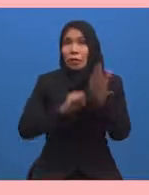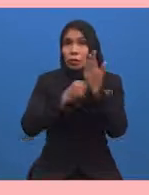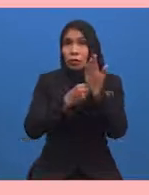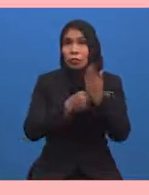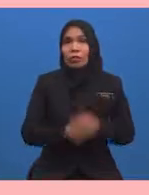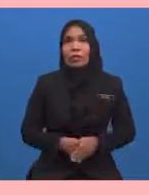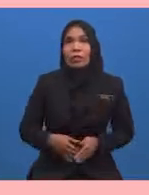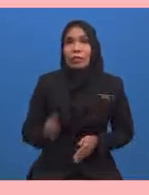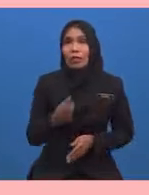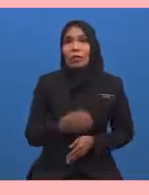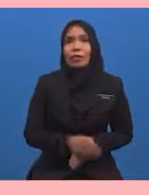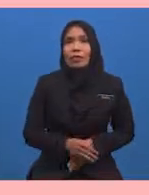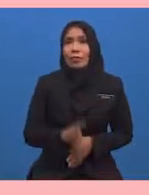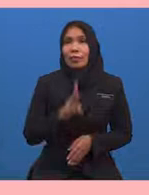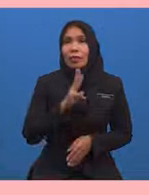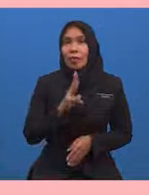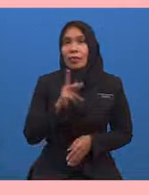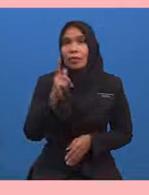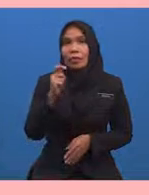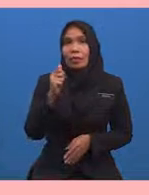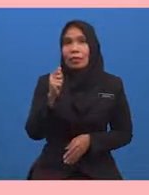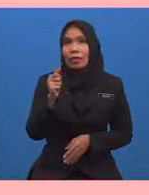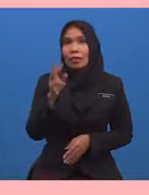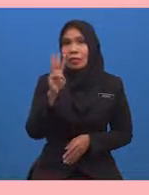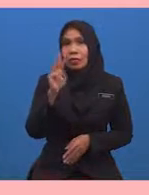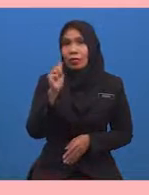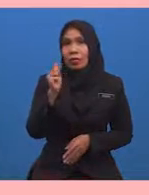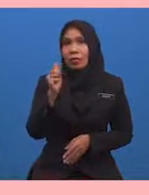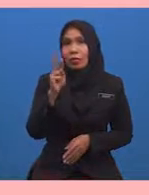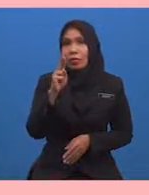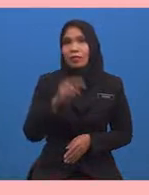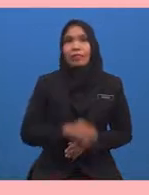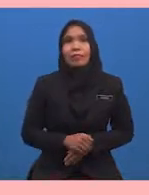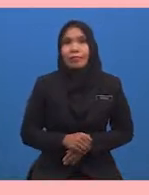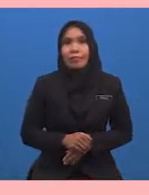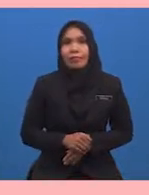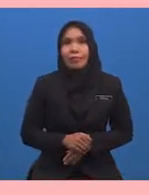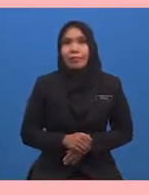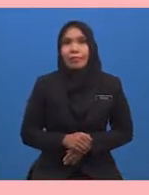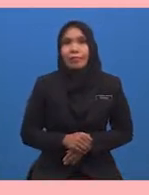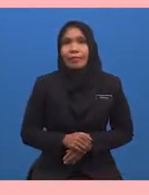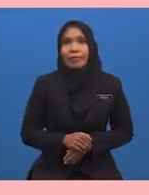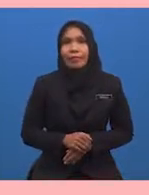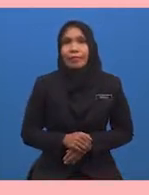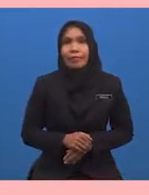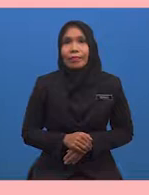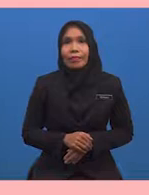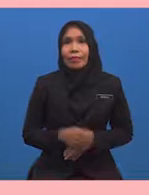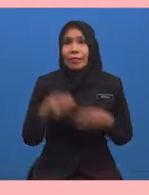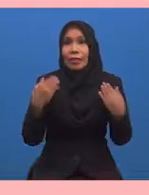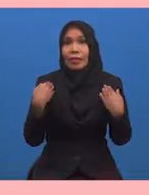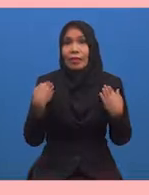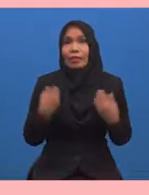Oleh itu, sungai dan tasik penting untuk kegiatan penternakan dan penangkapan ikan air tawar.